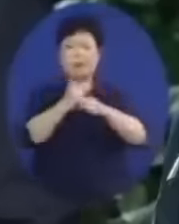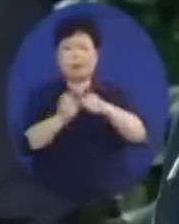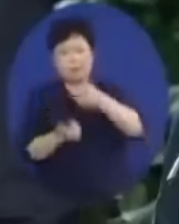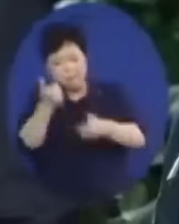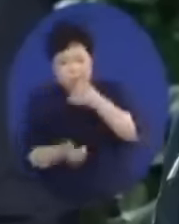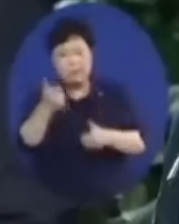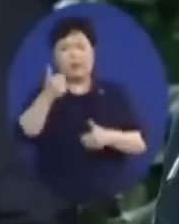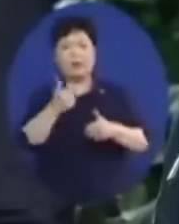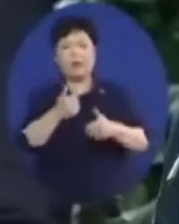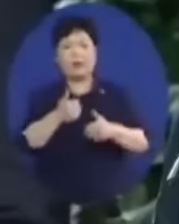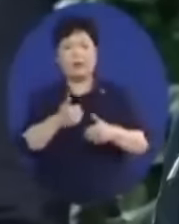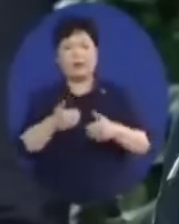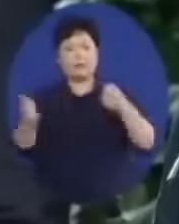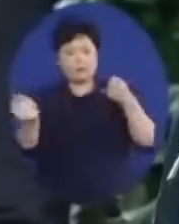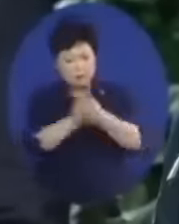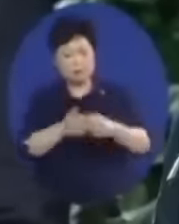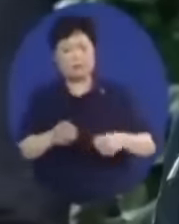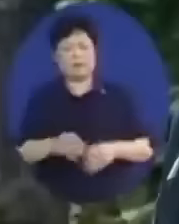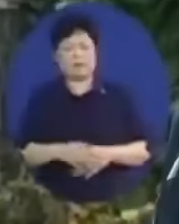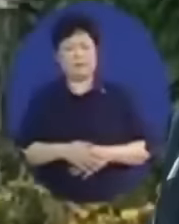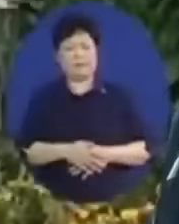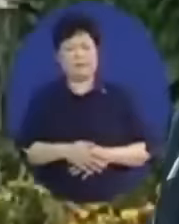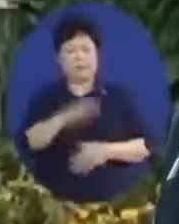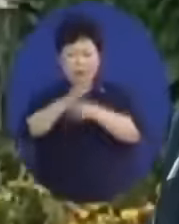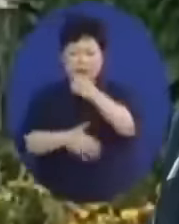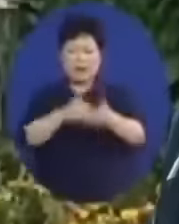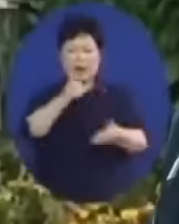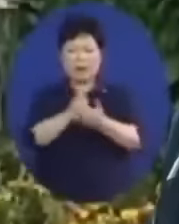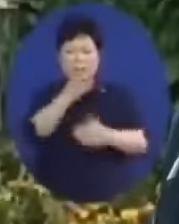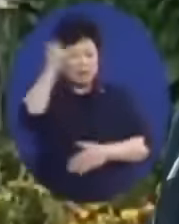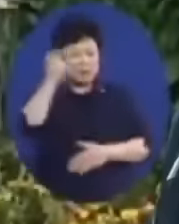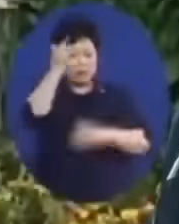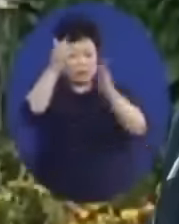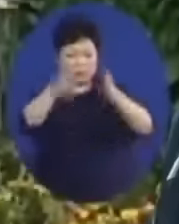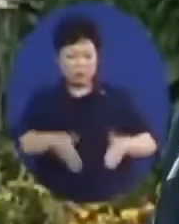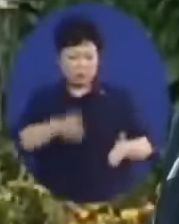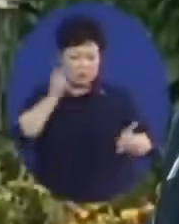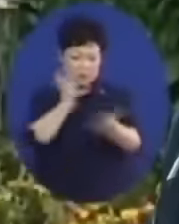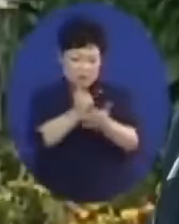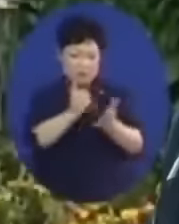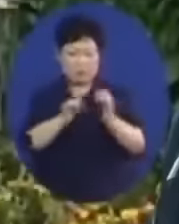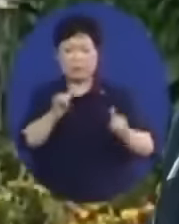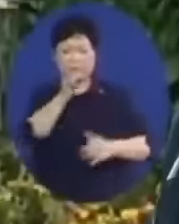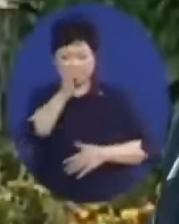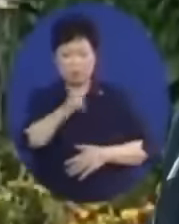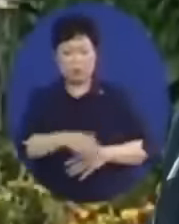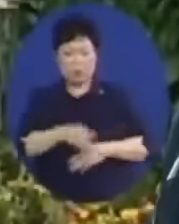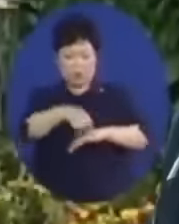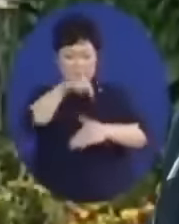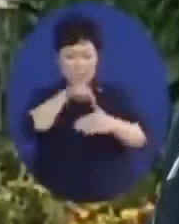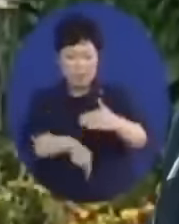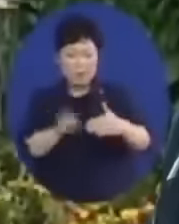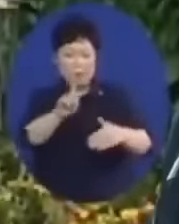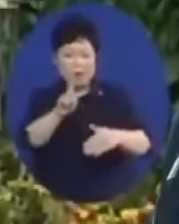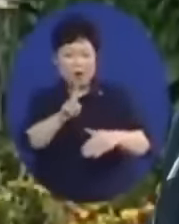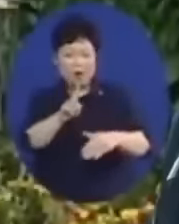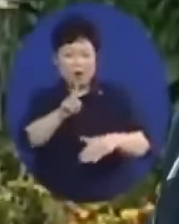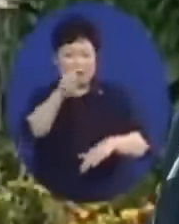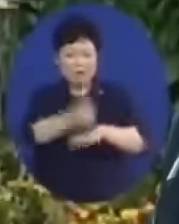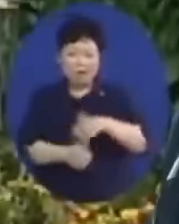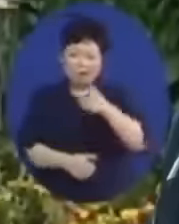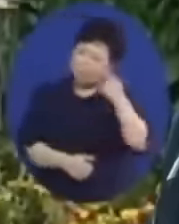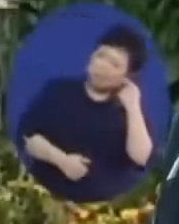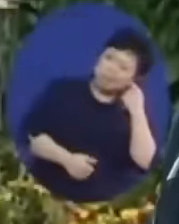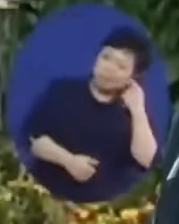수 없습니다. 그러므로 하나님의 성령을 통해서 이기는 사람도 있고 마귀에 끌려서 지는 사람도